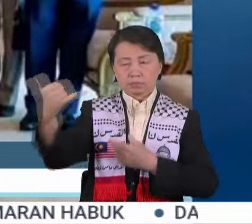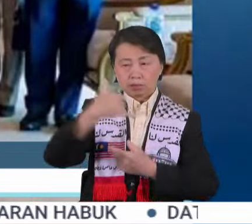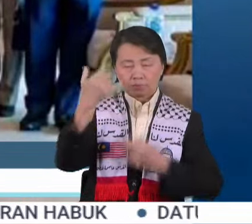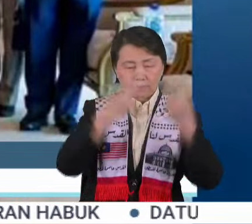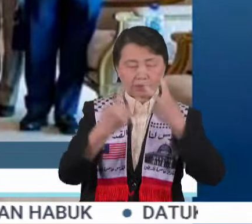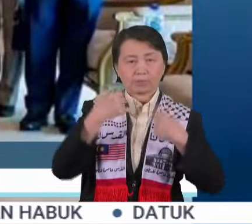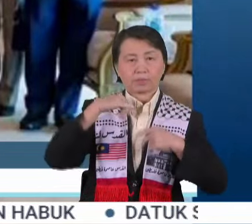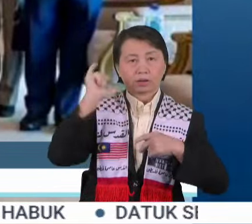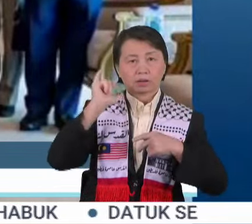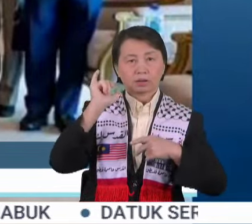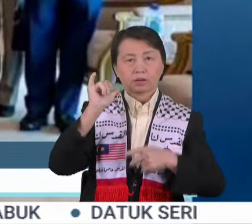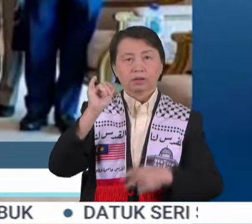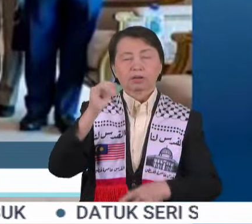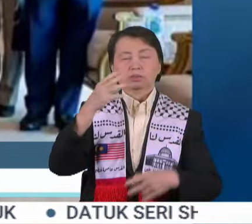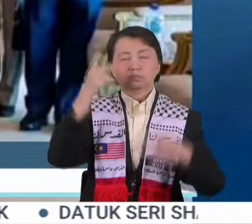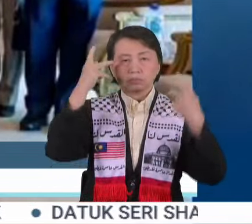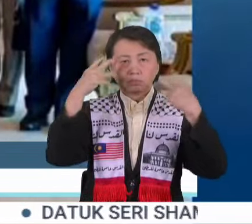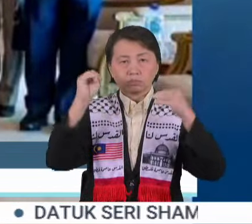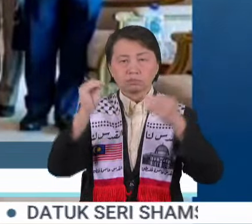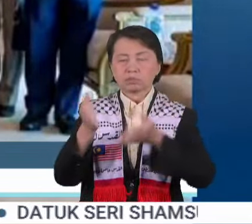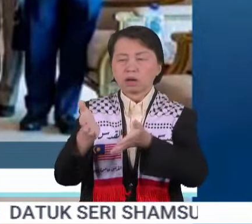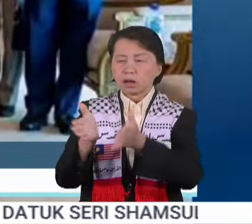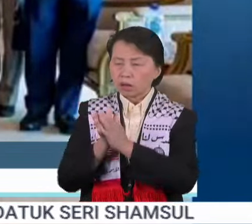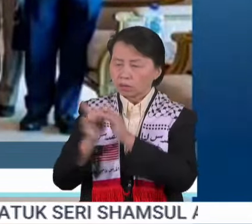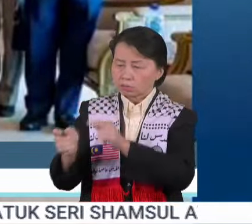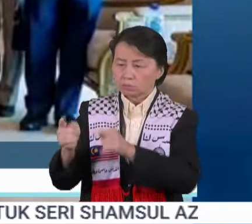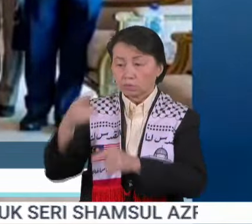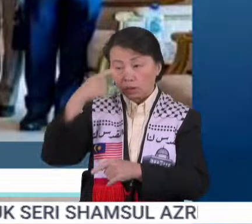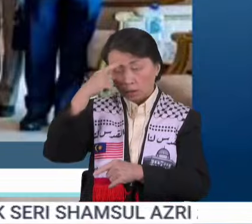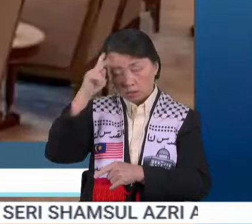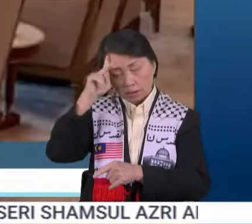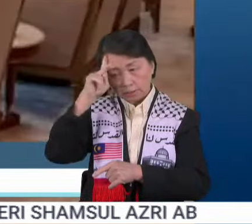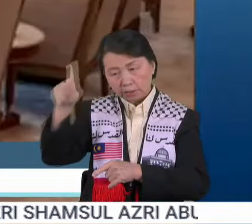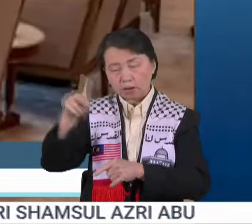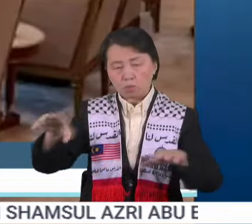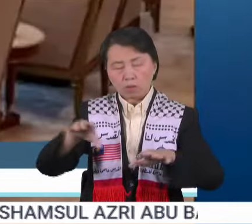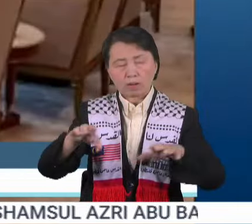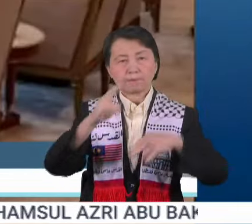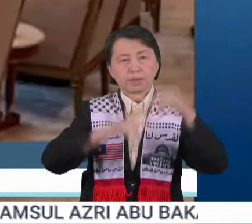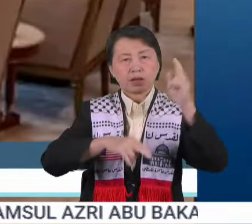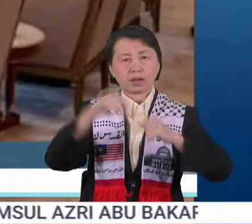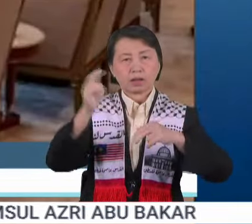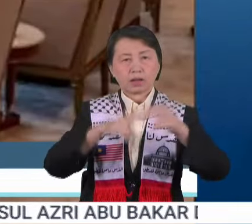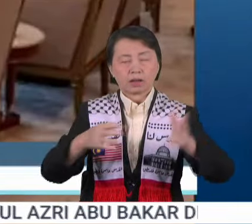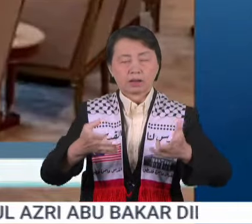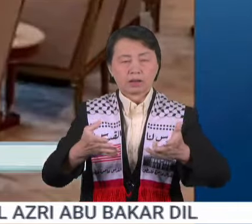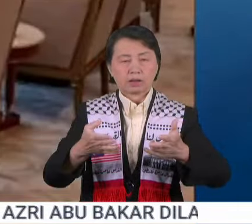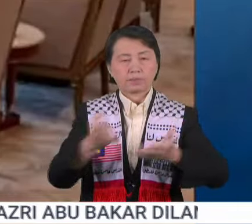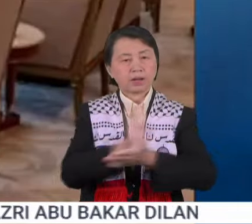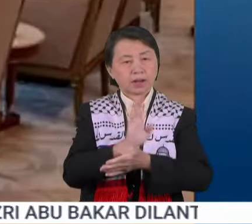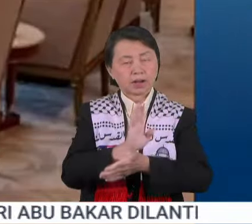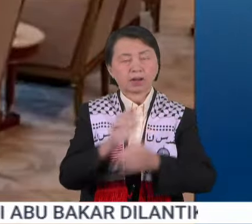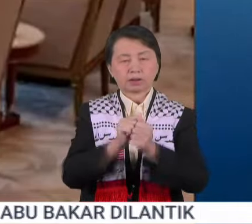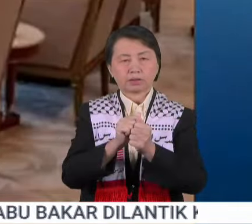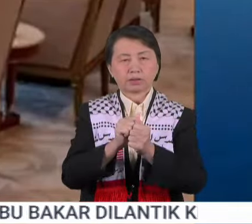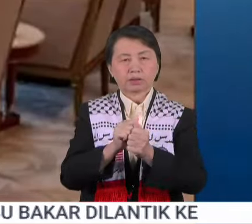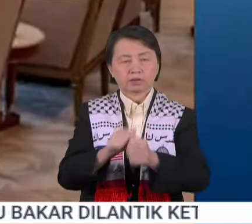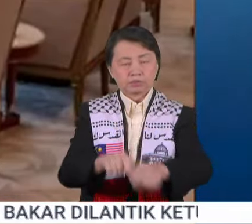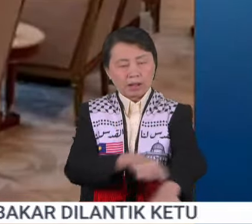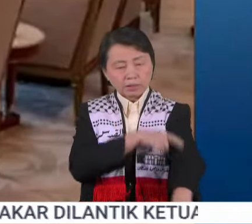Ibrahim juga mencadangkan agar Kelantan mengambil peluang membina ruang perniagaan di sepanjang Sungai Golok.